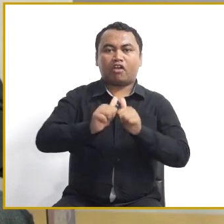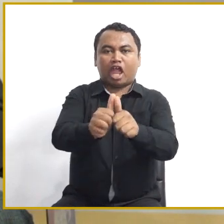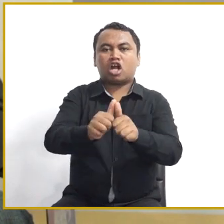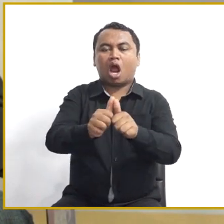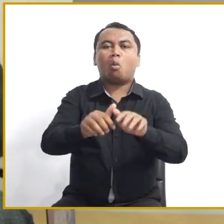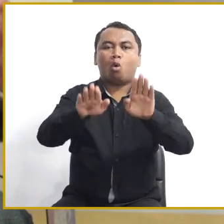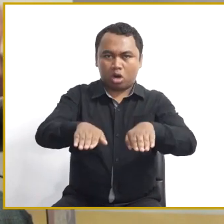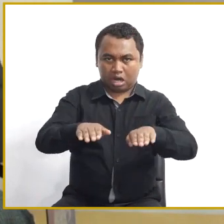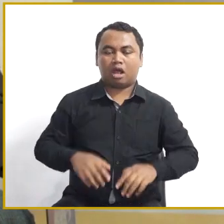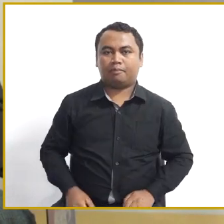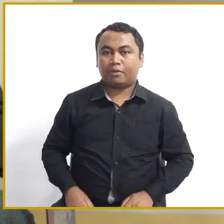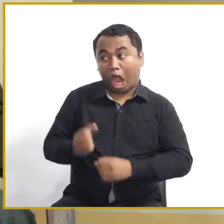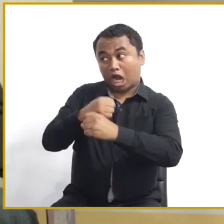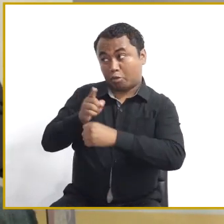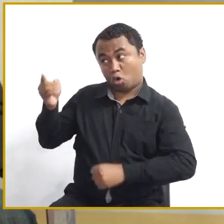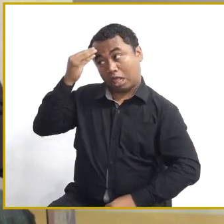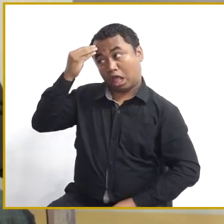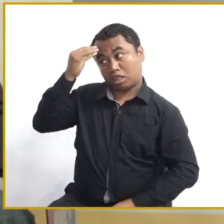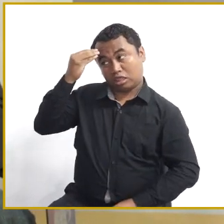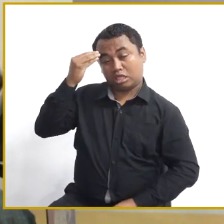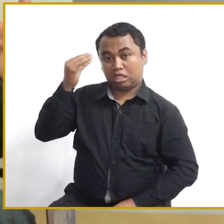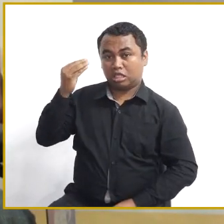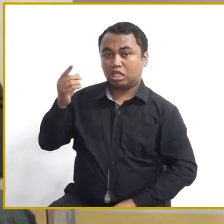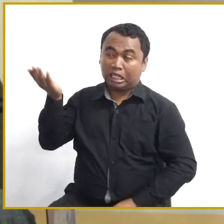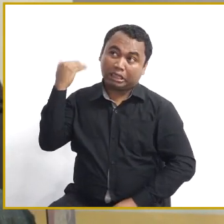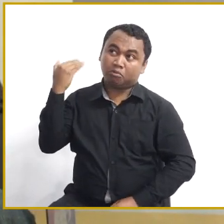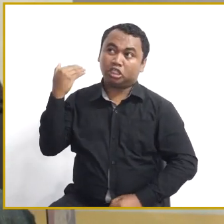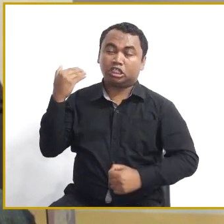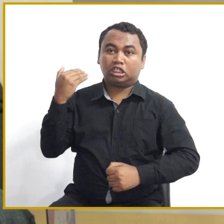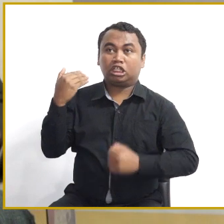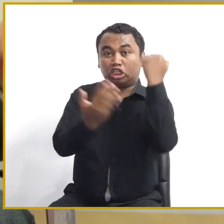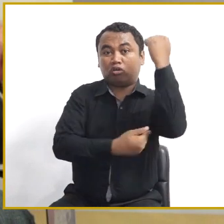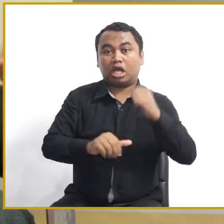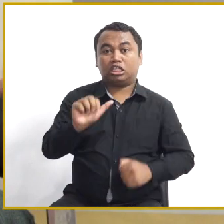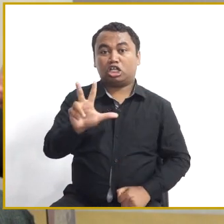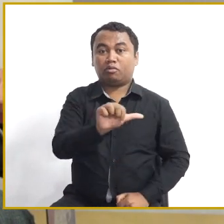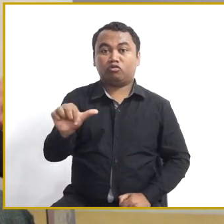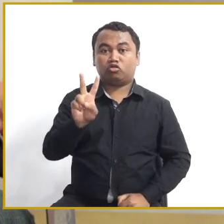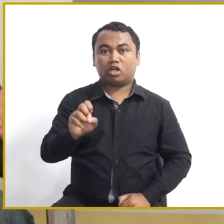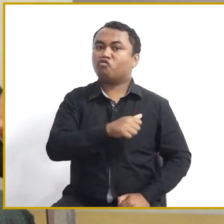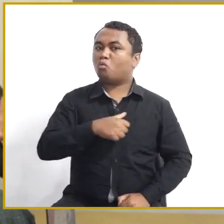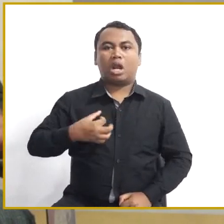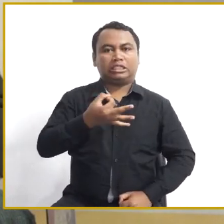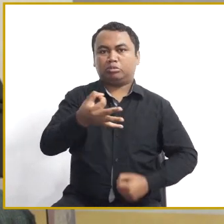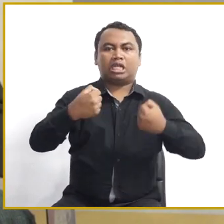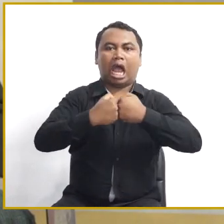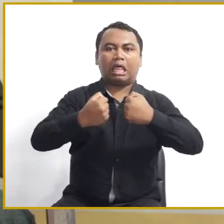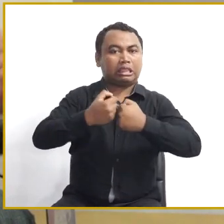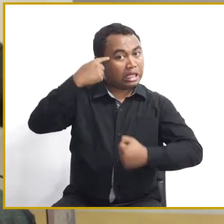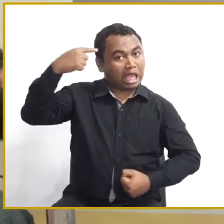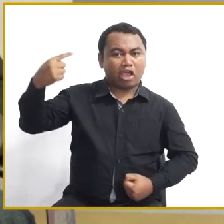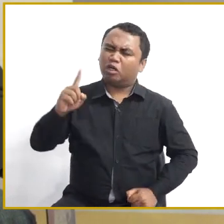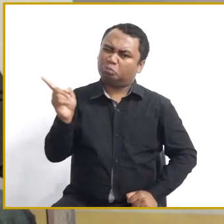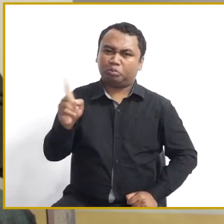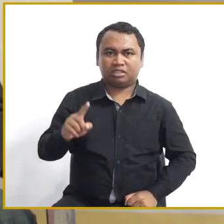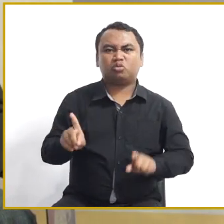mandroso tadidinao tsara angamba Abraham Razafy a tamin'ny tena mifolo sy roa arivo tsy mbola nisy débat dide mihitsy teto fa tonga